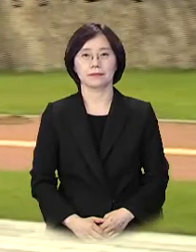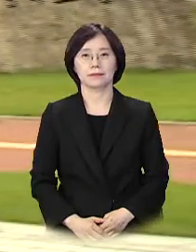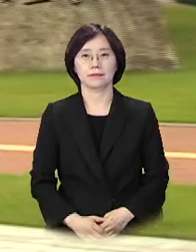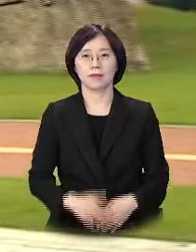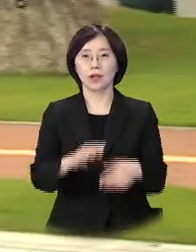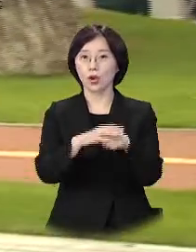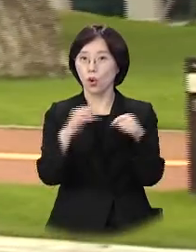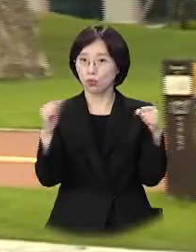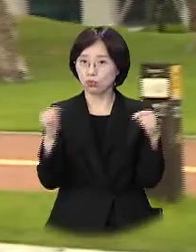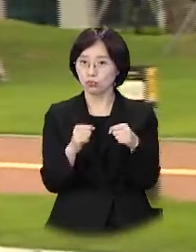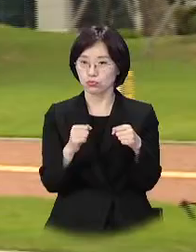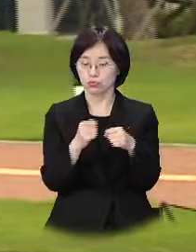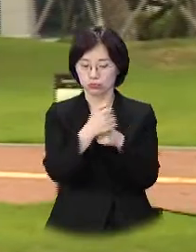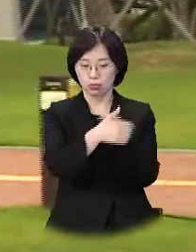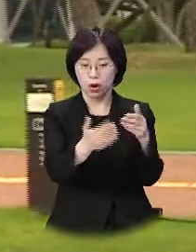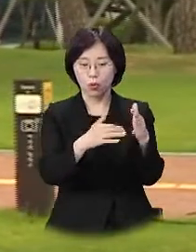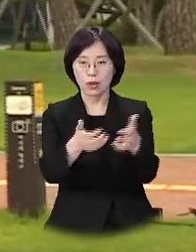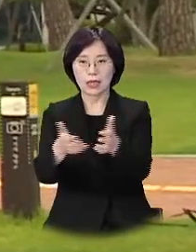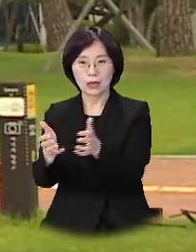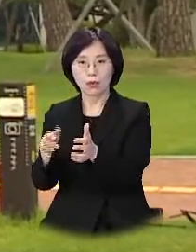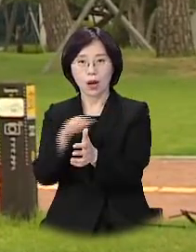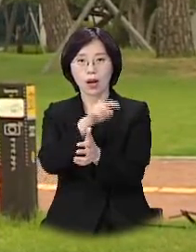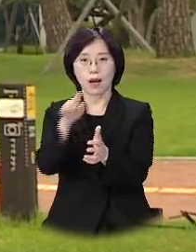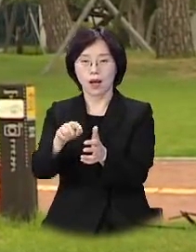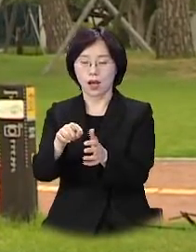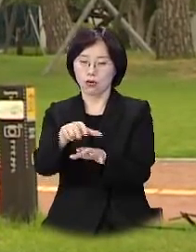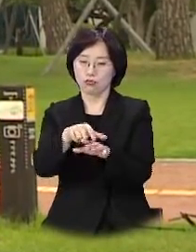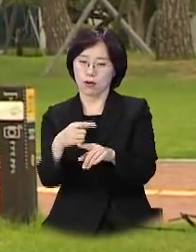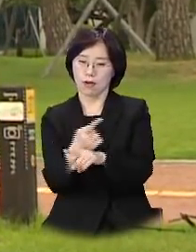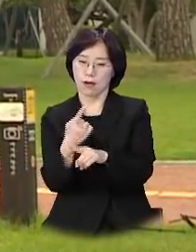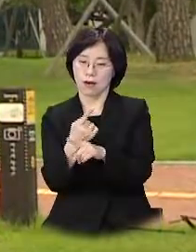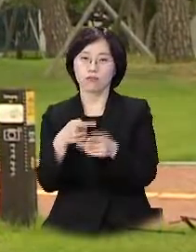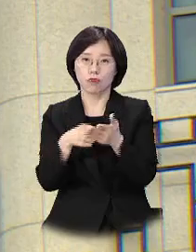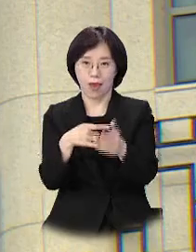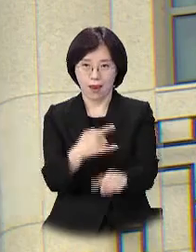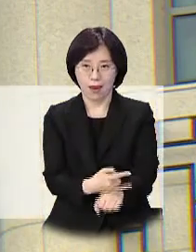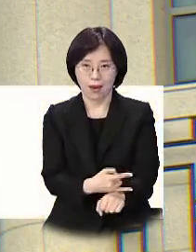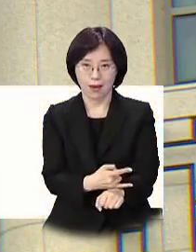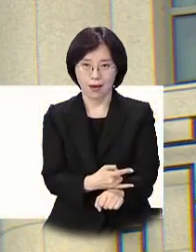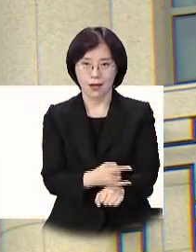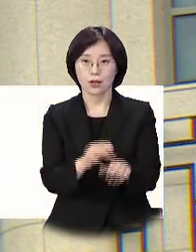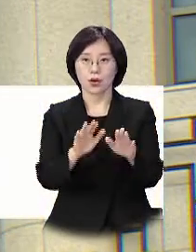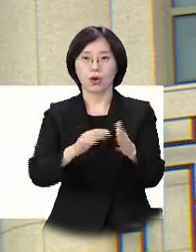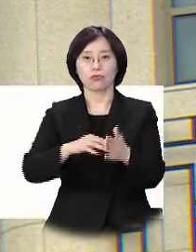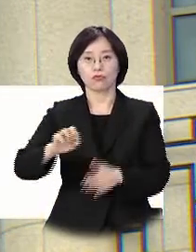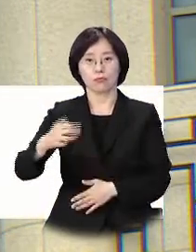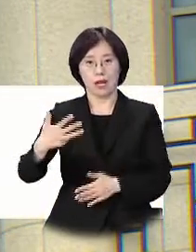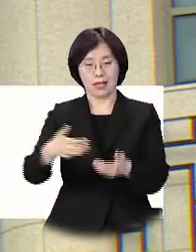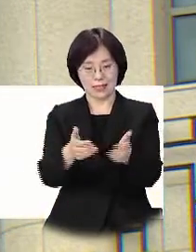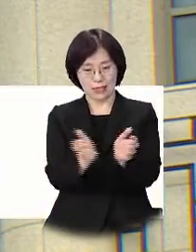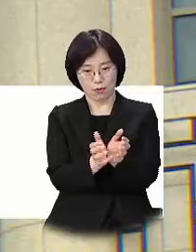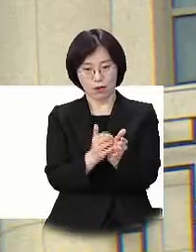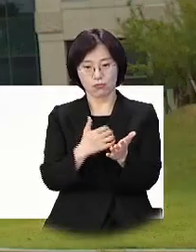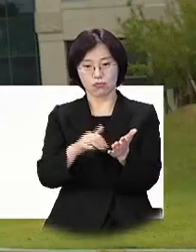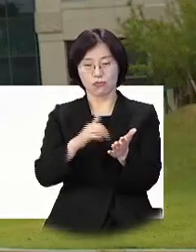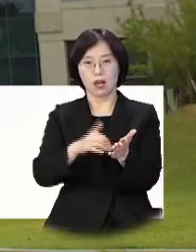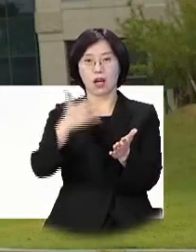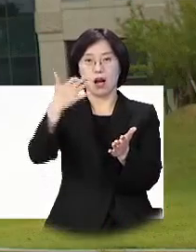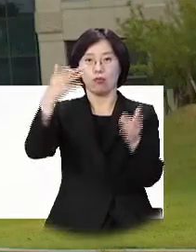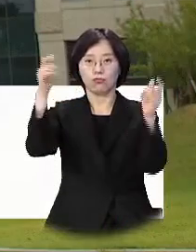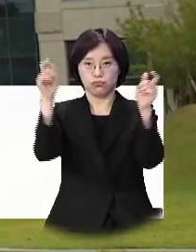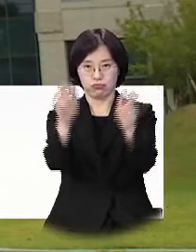경상북도가 산하 공공기관에 대해 고강도 구조 개혁을 추진 합니다 현재 28 개인 산하 공공기관을